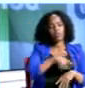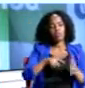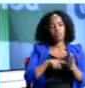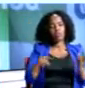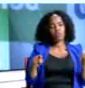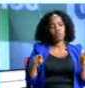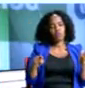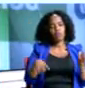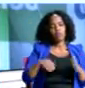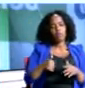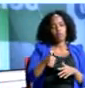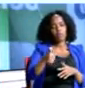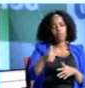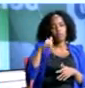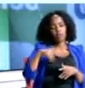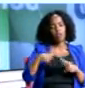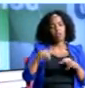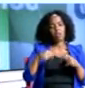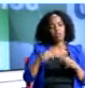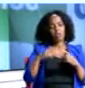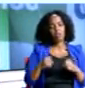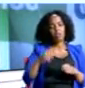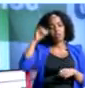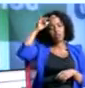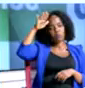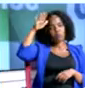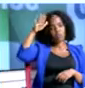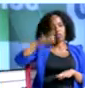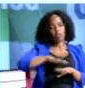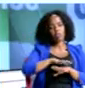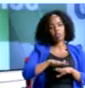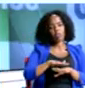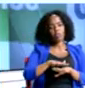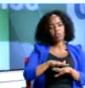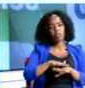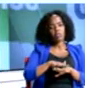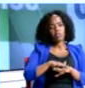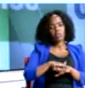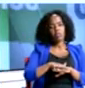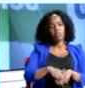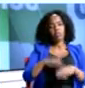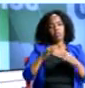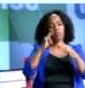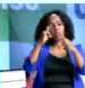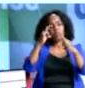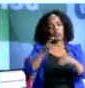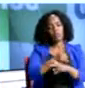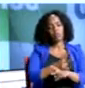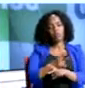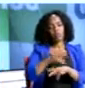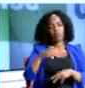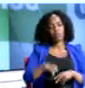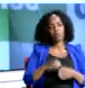Sudan metasani akyalamu denda namu teras ak namu tu sakan diversion of egu denda kabu ga